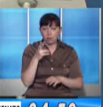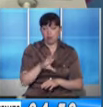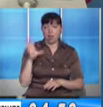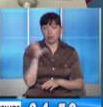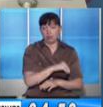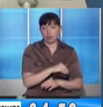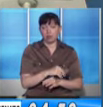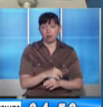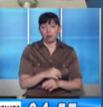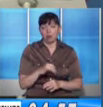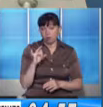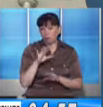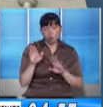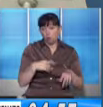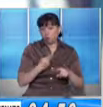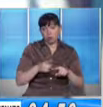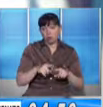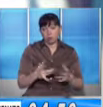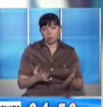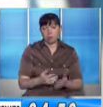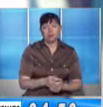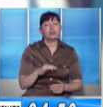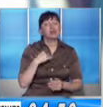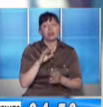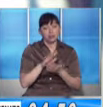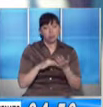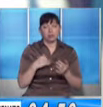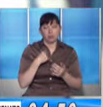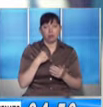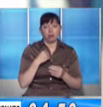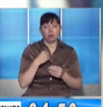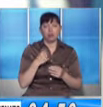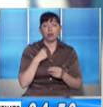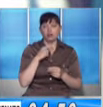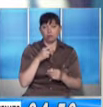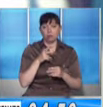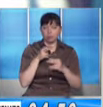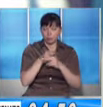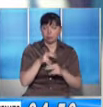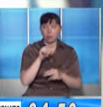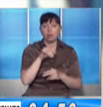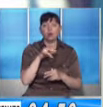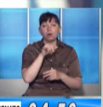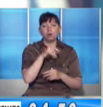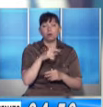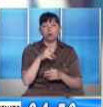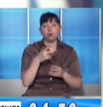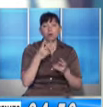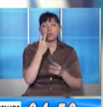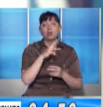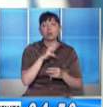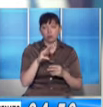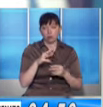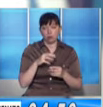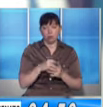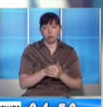în capul misiei. Și după... Aș vrea să rog ca să intervină, pentru că domnia sa are o diferență de 2 minute de timp și vă